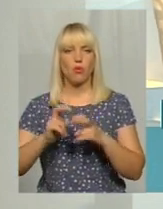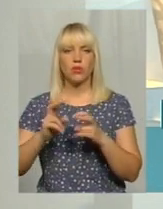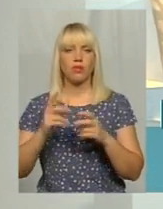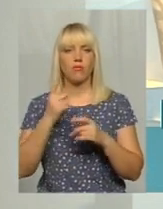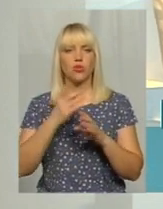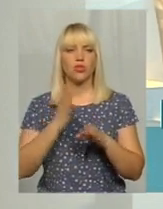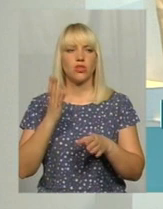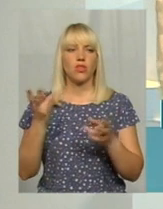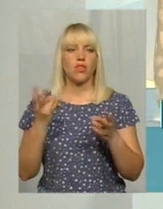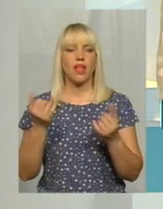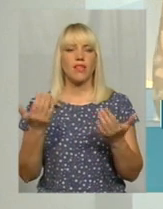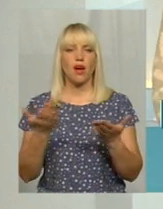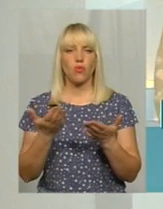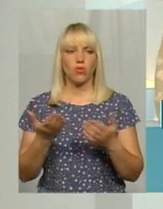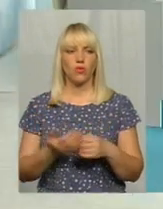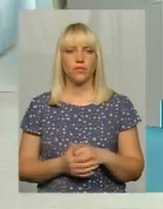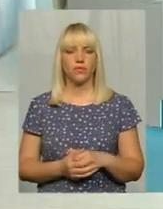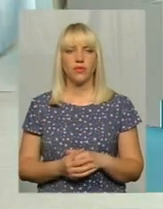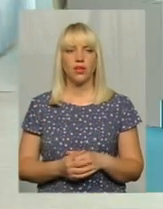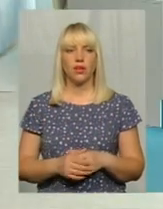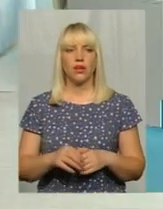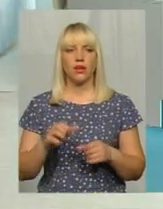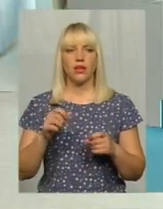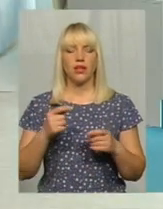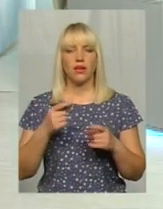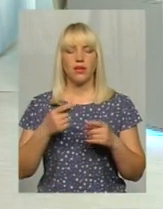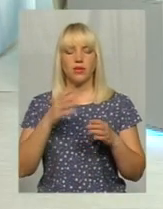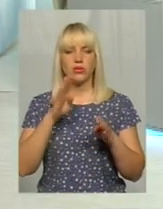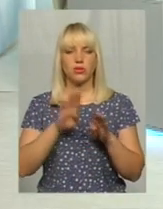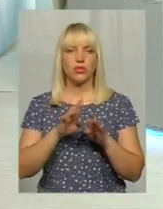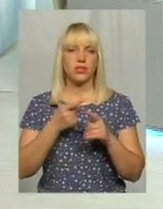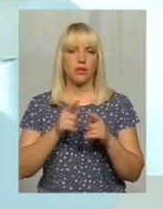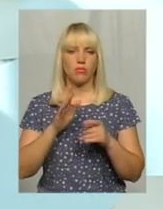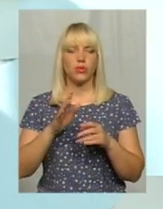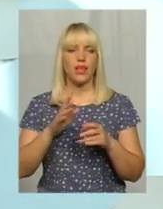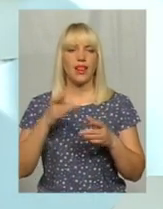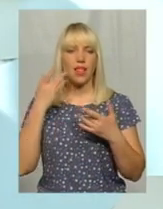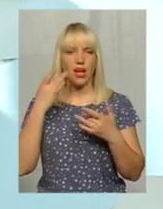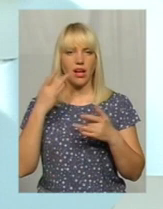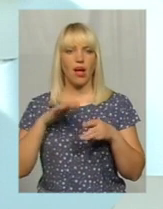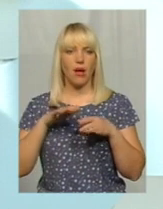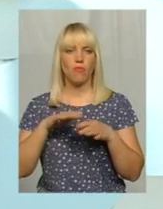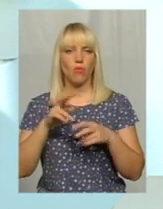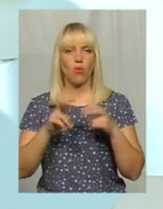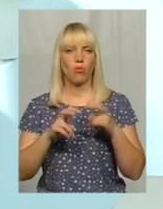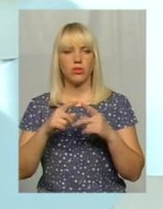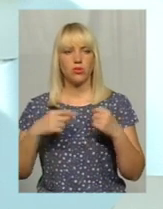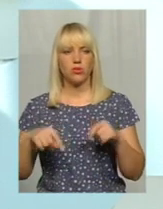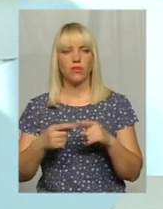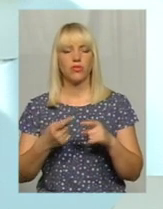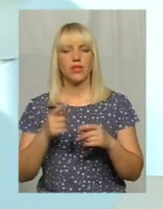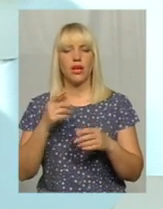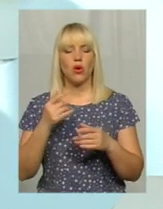яку? Ну, напевно, що, скоріш за все, це буде легка промисловість, тому що в нас є декілька проєктів, пов'язаних із розвитком